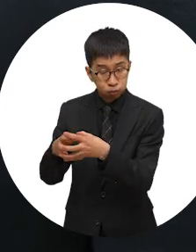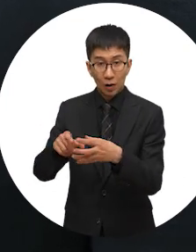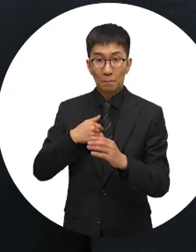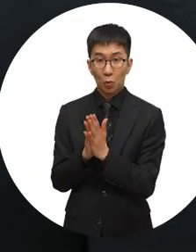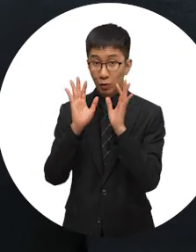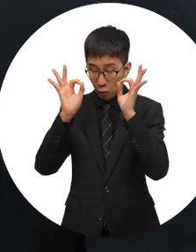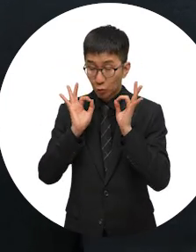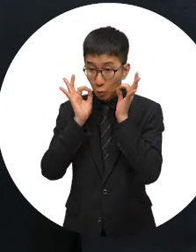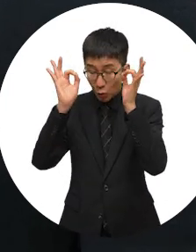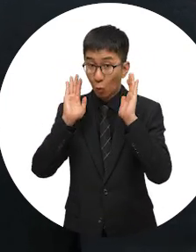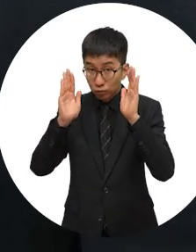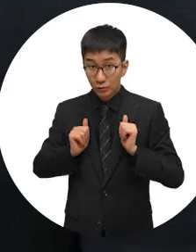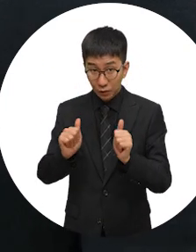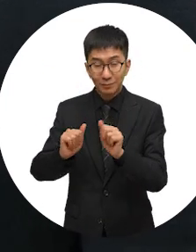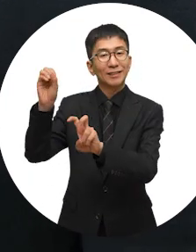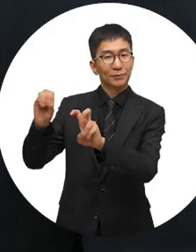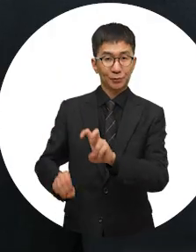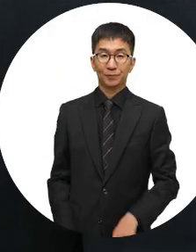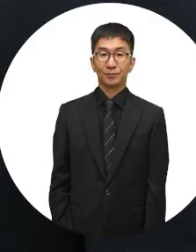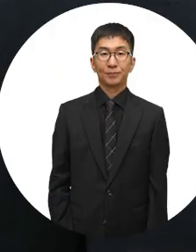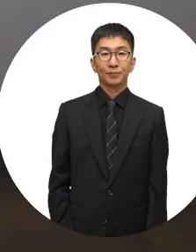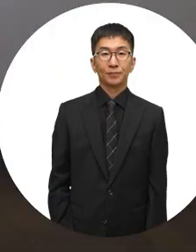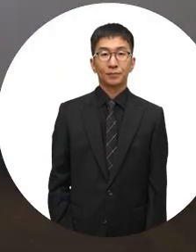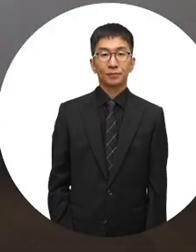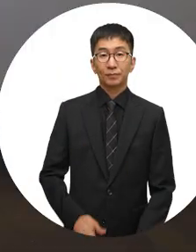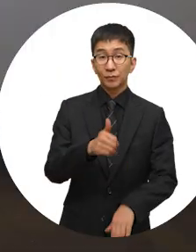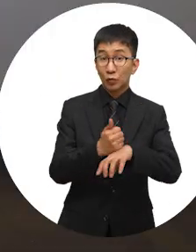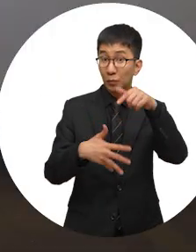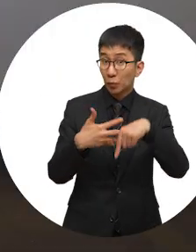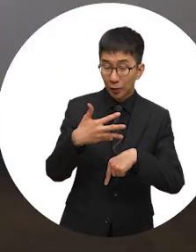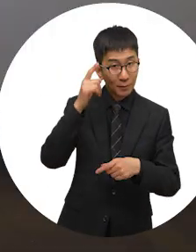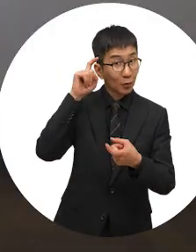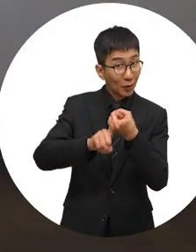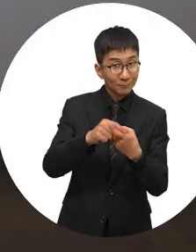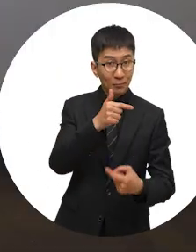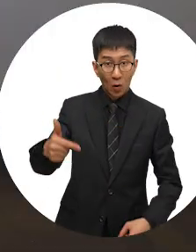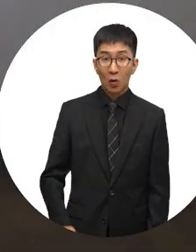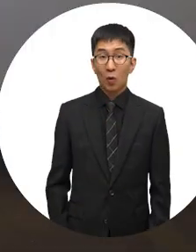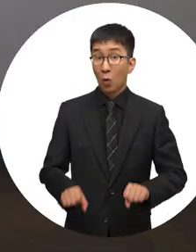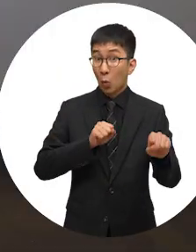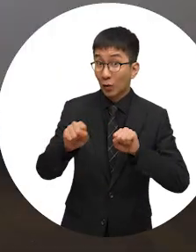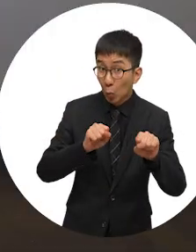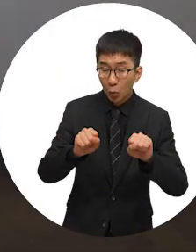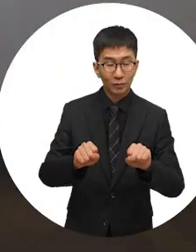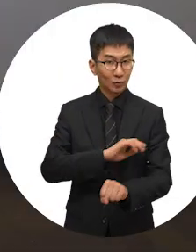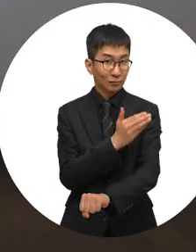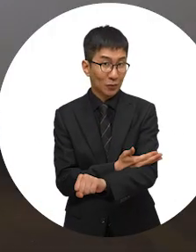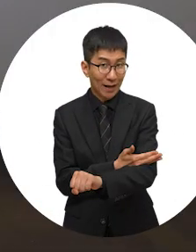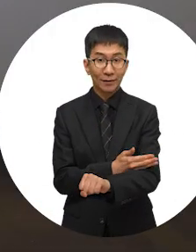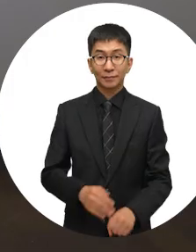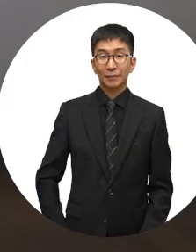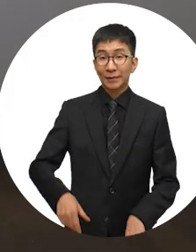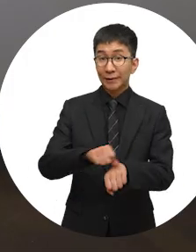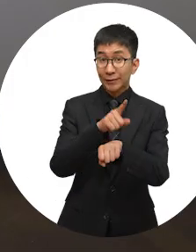의식과 자기주도성은 각각 20%씩 반영됩니다. 따라서 소프트웨어 분야에 대한 관심이 높고 관련 활동이나